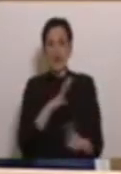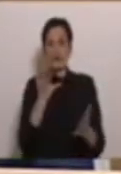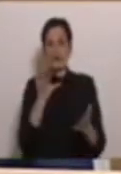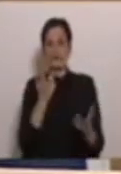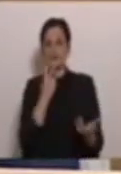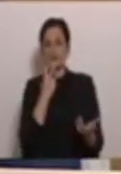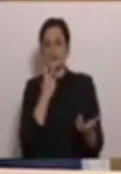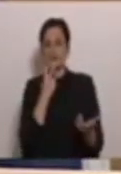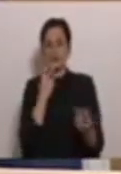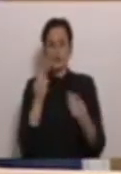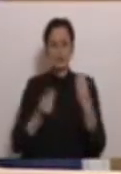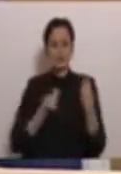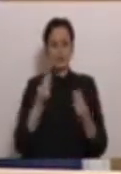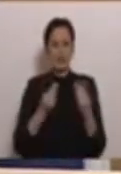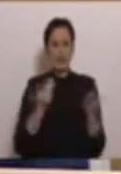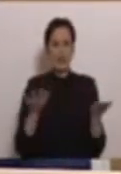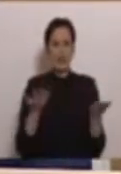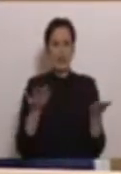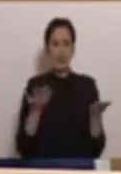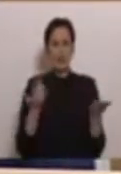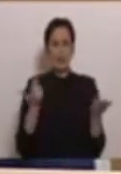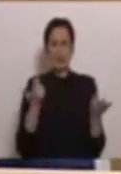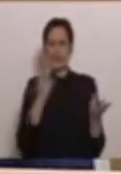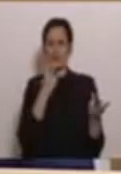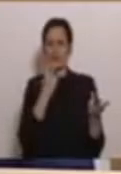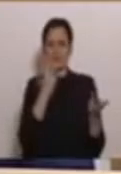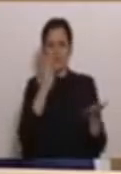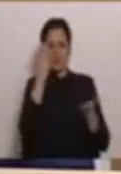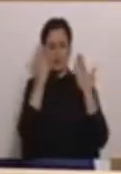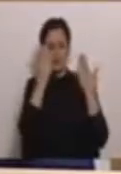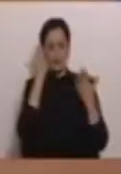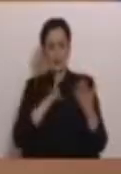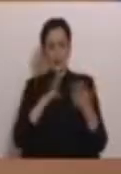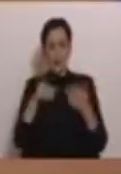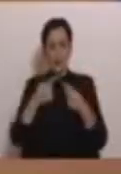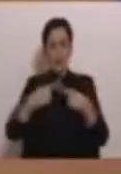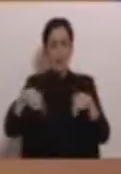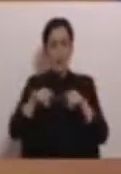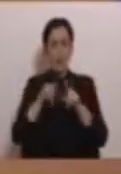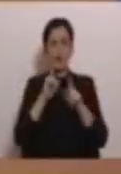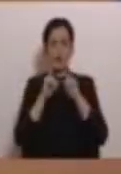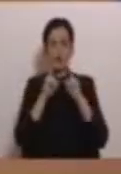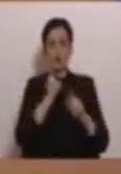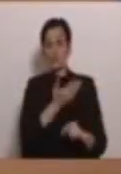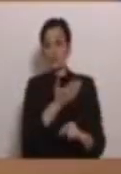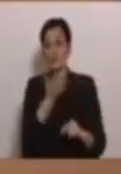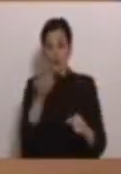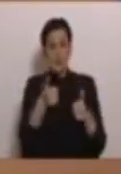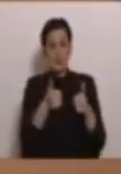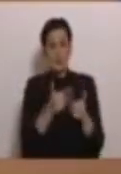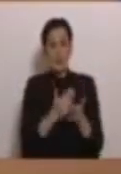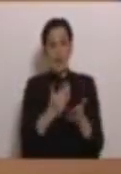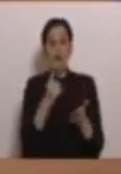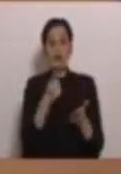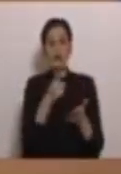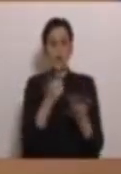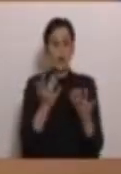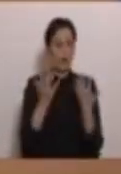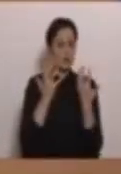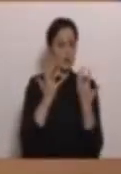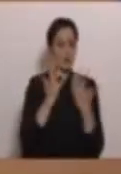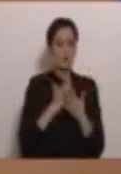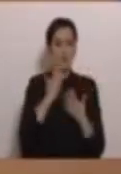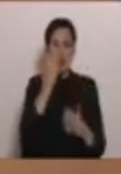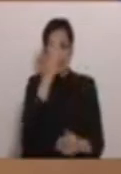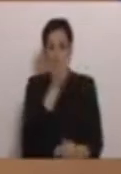შეხუმრებულები, რაღაცა ესეთი ცინდრიკი იყო რა ამ კომიტეტის ხდომებზე. თქვენ შეიძლება კარგად ხართ, იმიტომ რომ უზრუნველყოფილი ხართ. მაგრამ